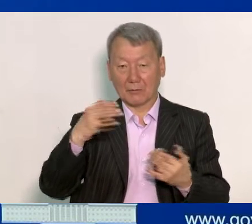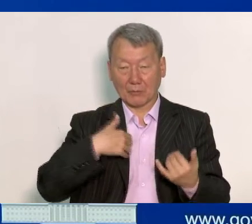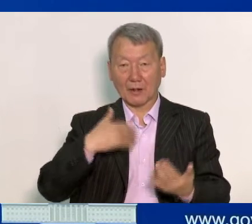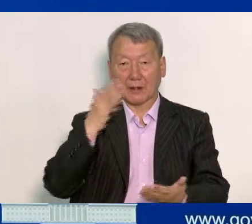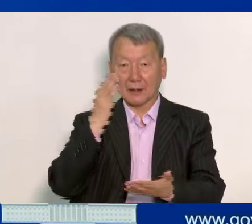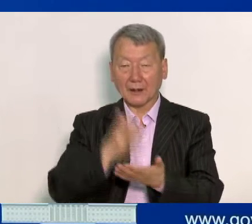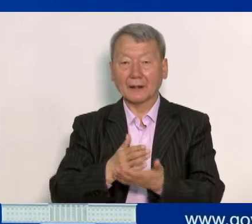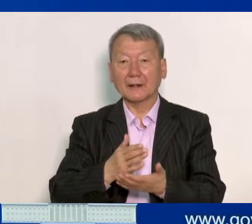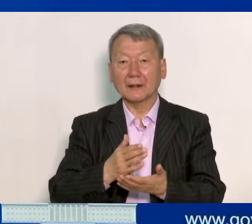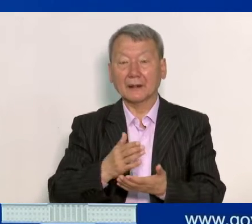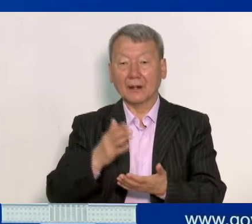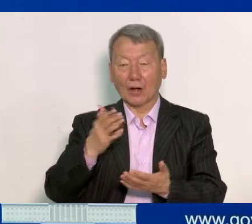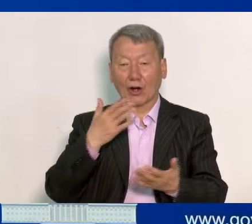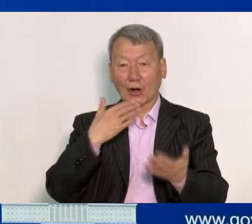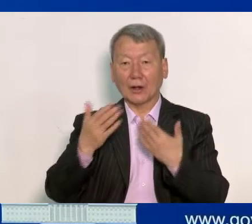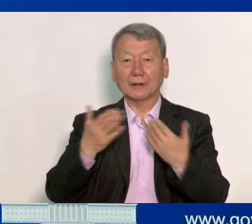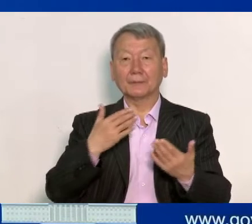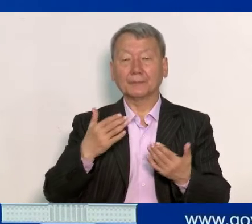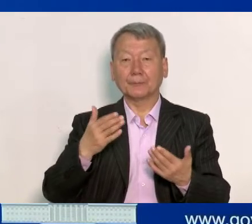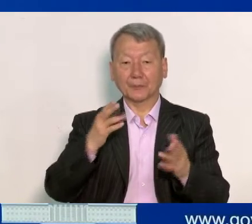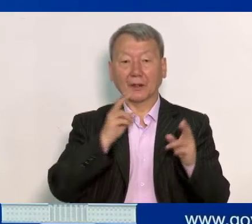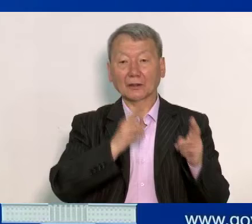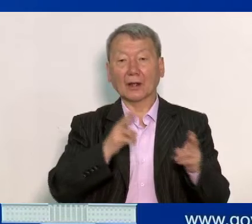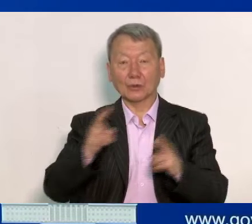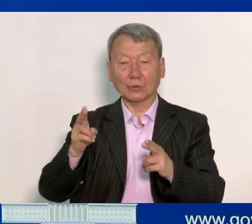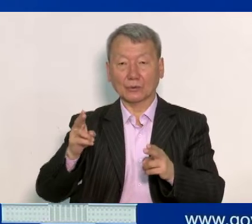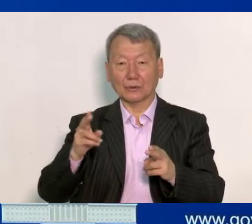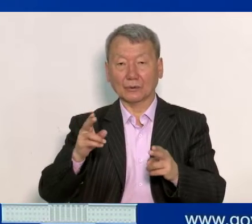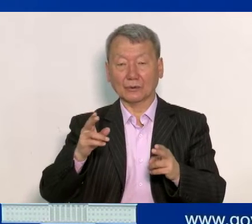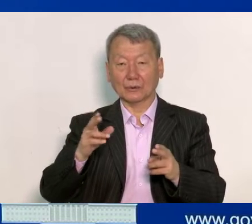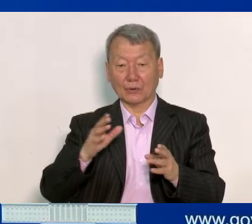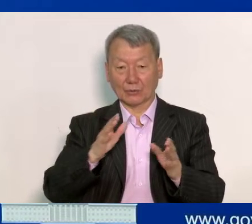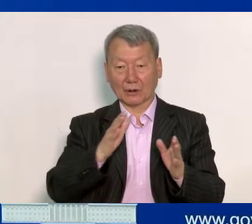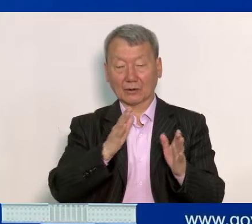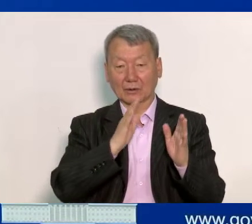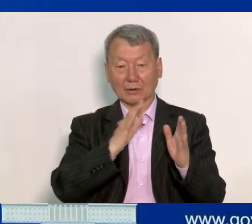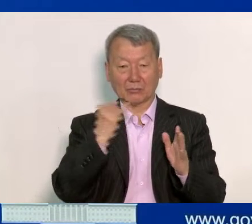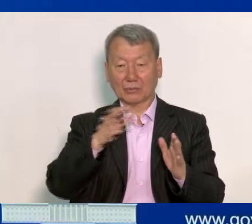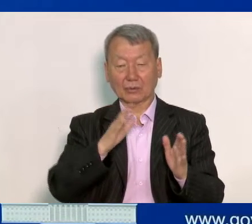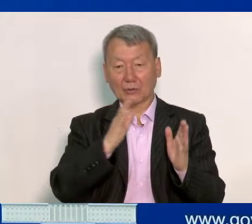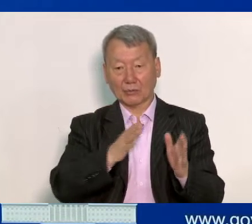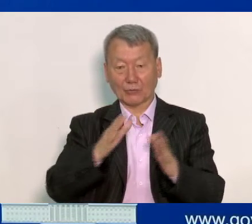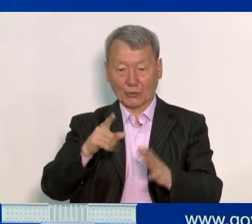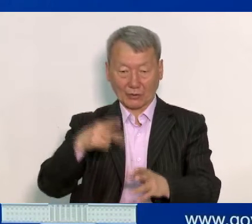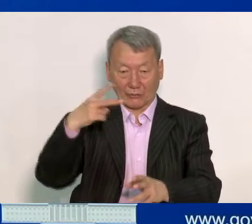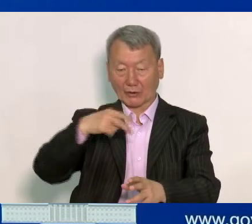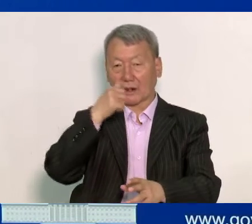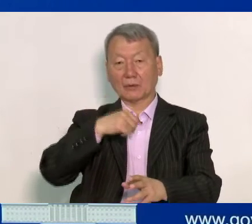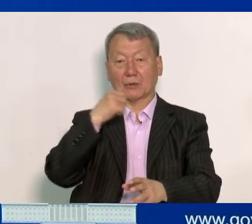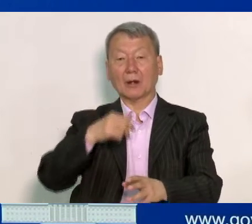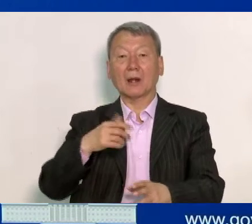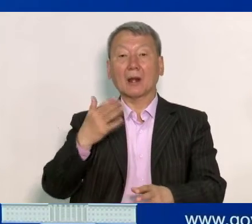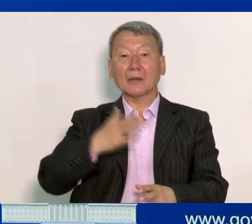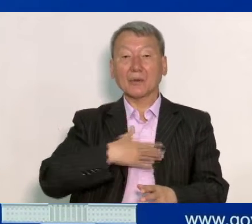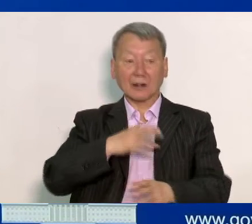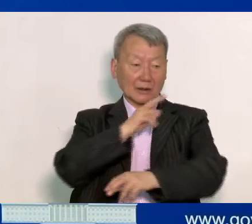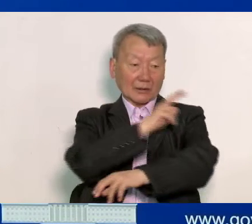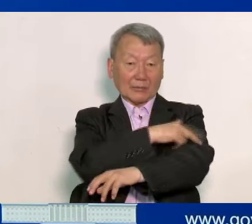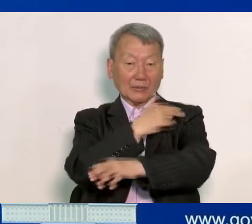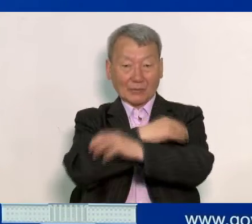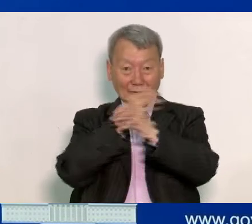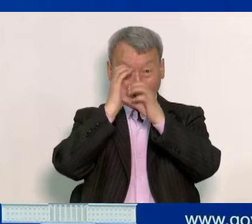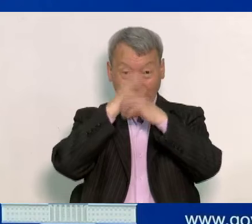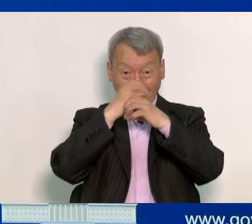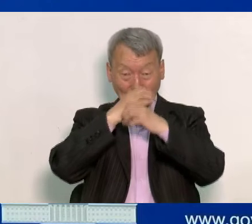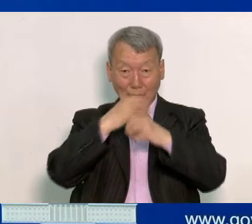имеем относительно стабильную ситуацию в этом году. Наши лаборатории,